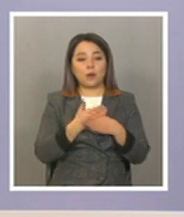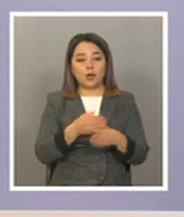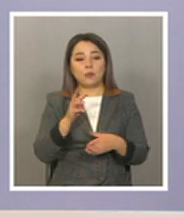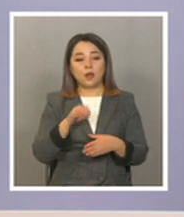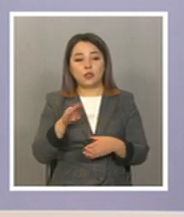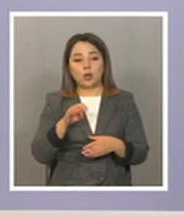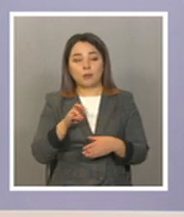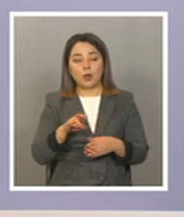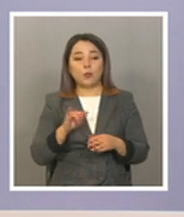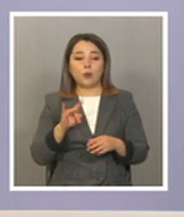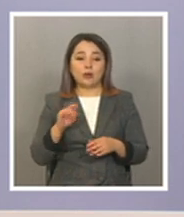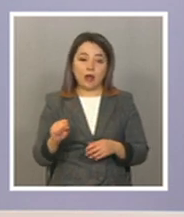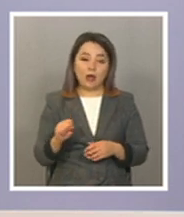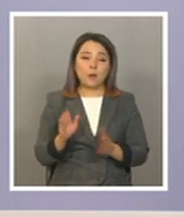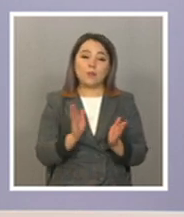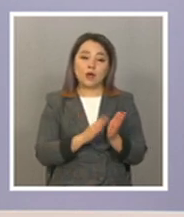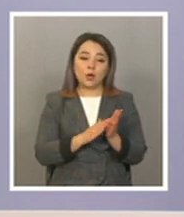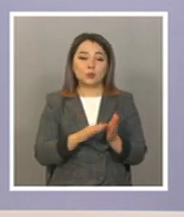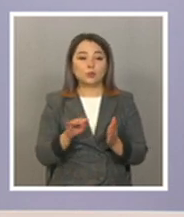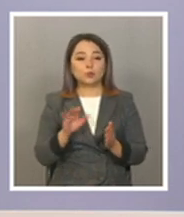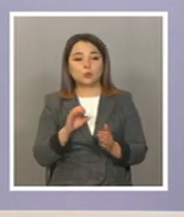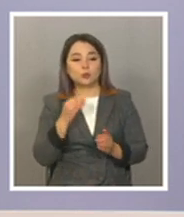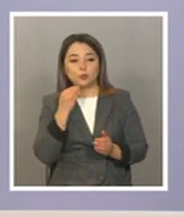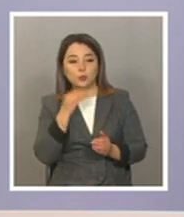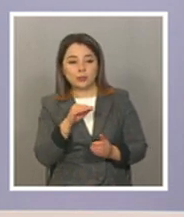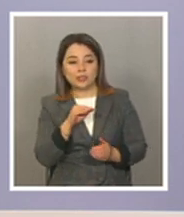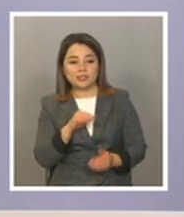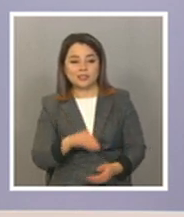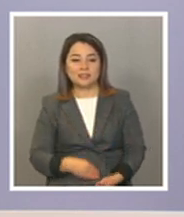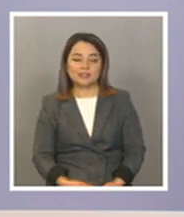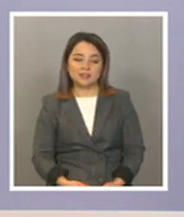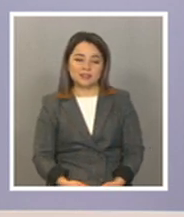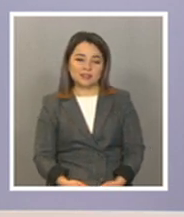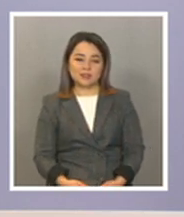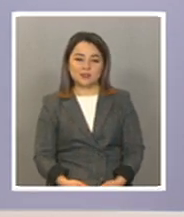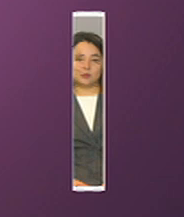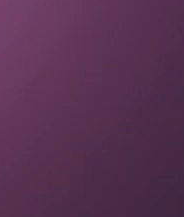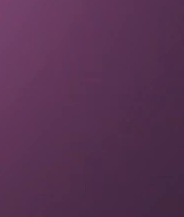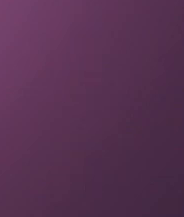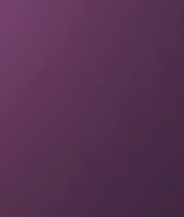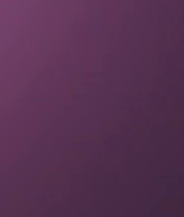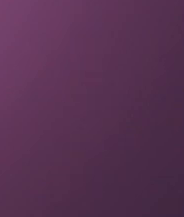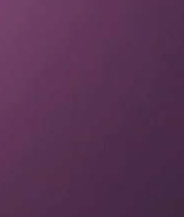междометий. Ура! Браво! Супер! До свидания! До новых встреч!